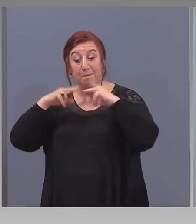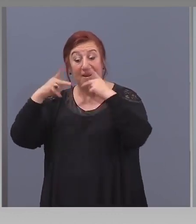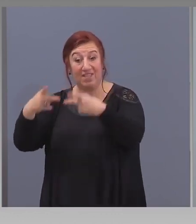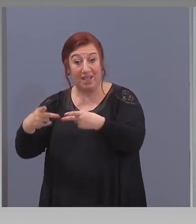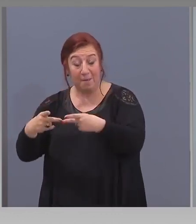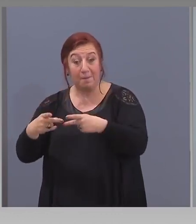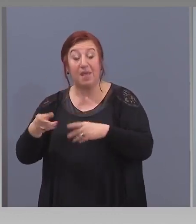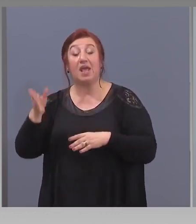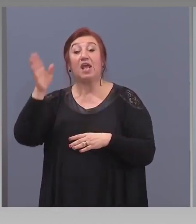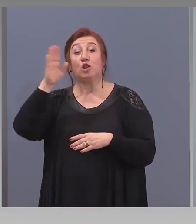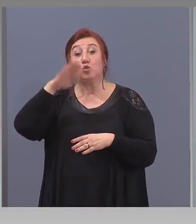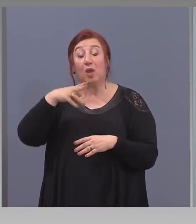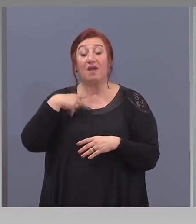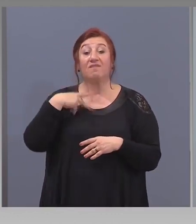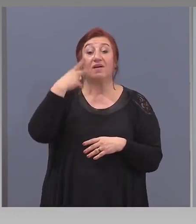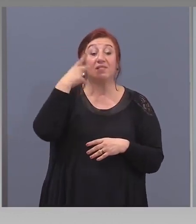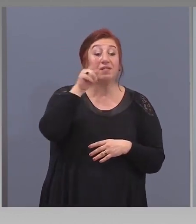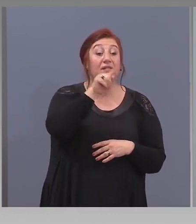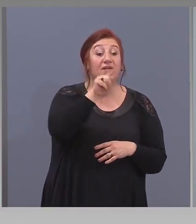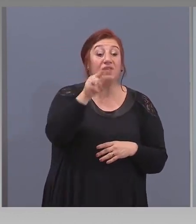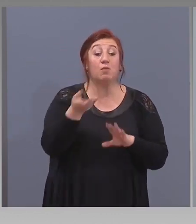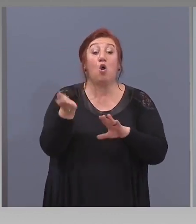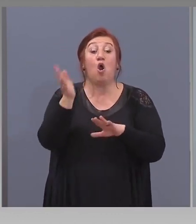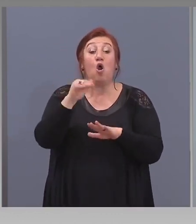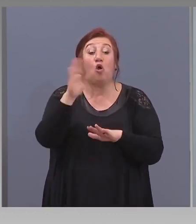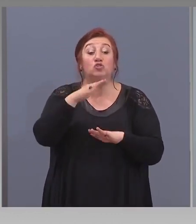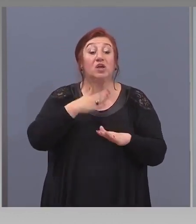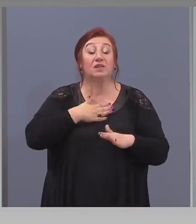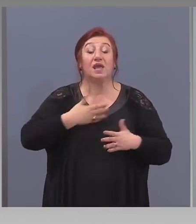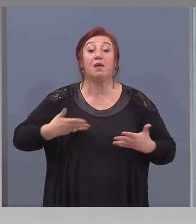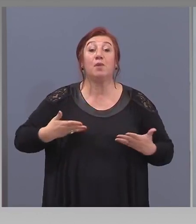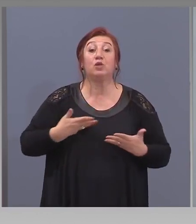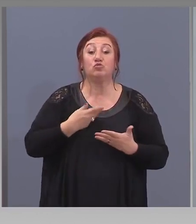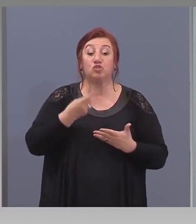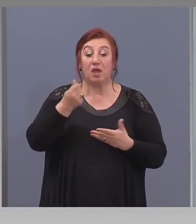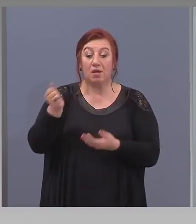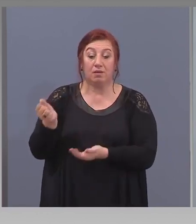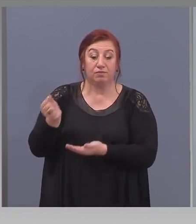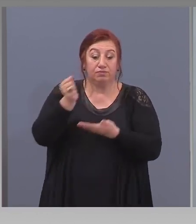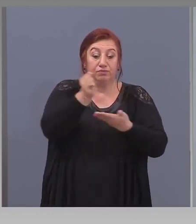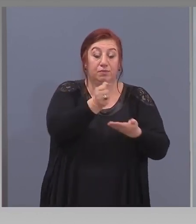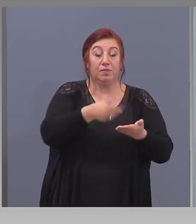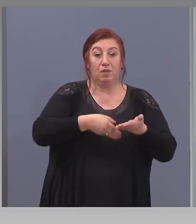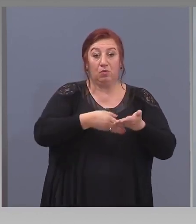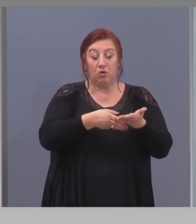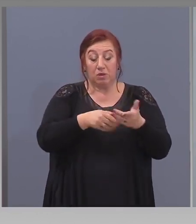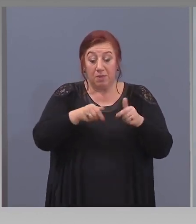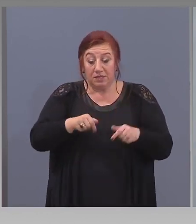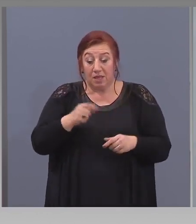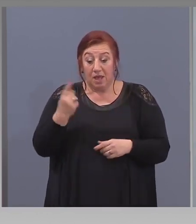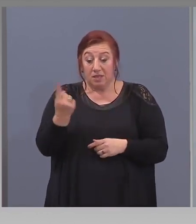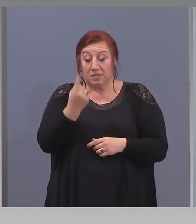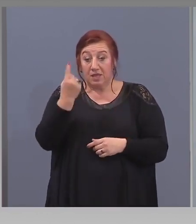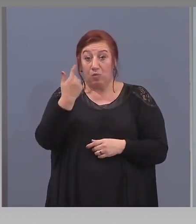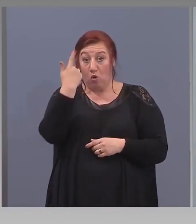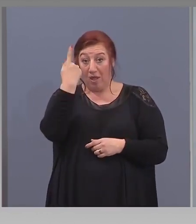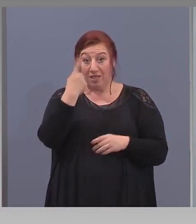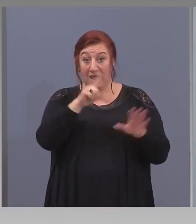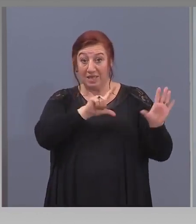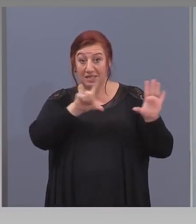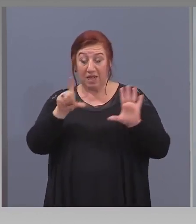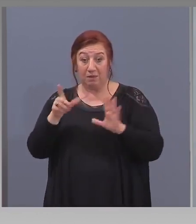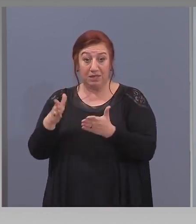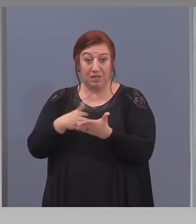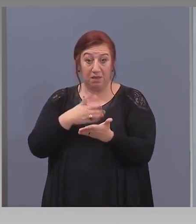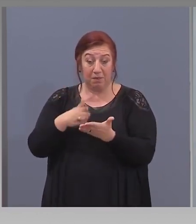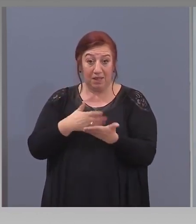да видиме къде и какво точно трябва да подпомогнем. Една седмица е минало. Първото,